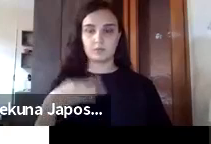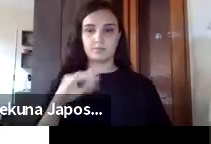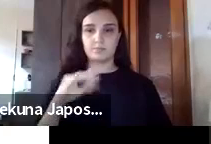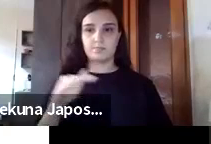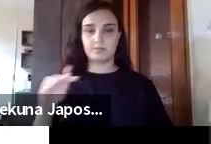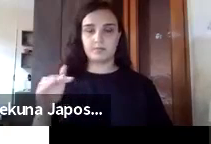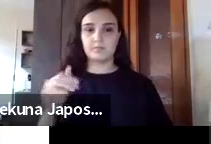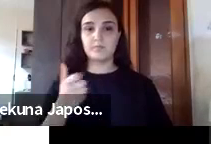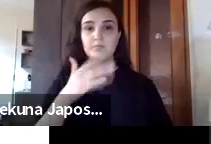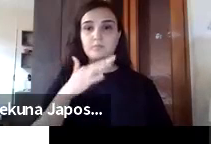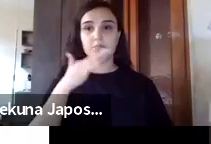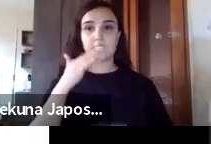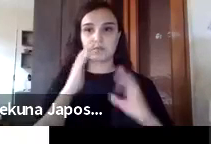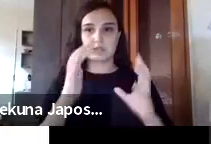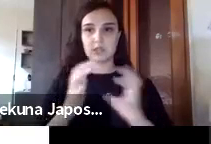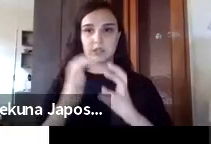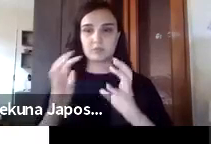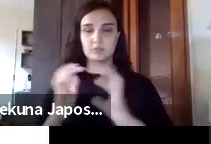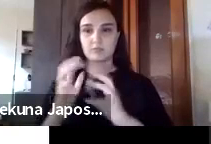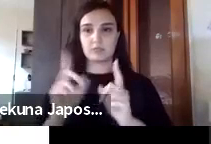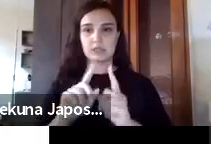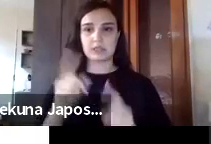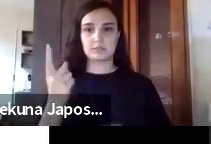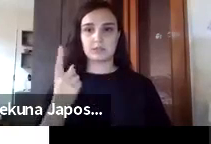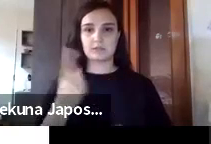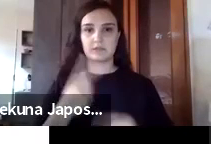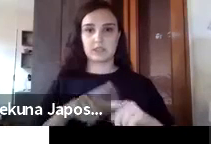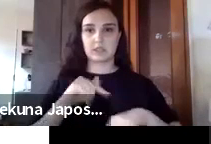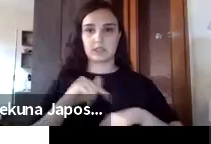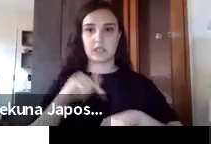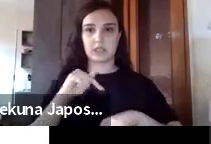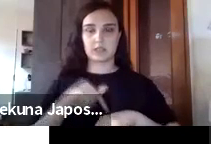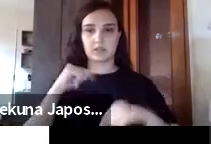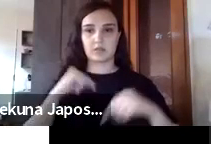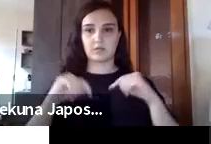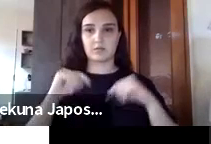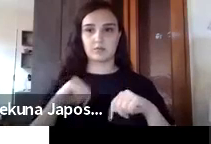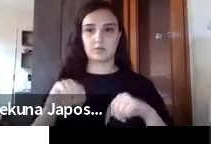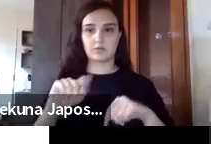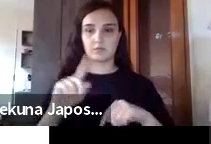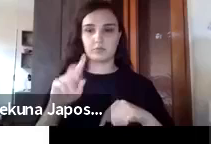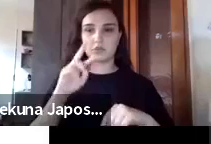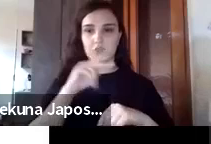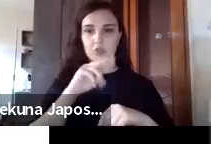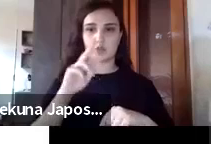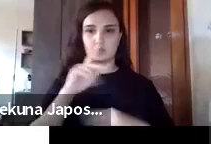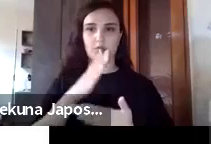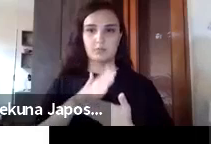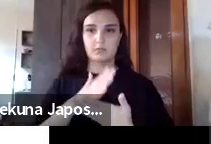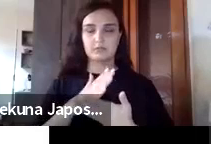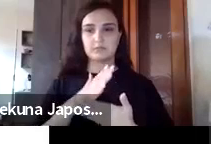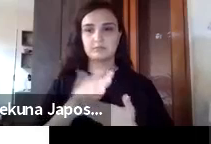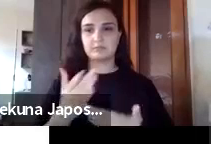რამდენი საზრუნავი აქვს და მაინც პირველი ეს განცდა მოდის, რომ რაღაცა შეცდომებს უშვებ, ხო?